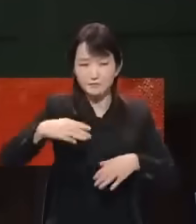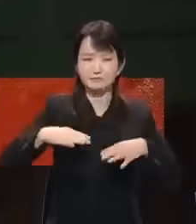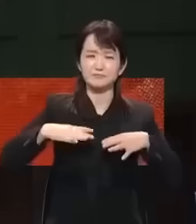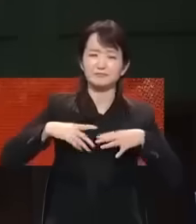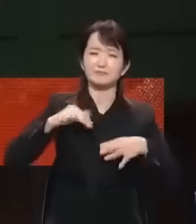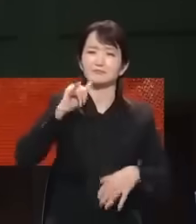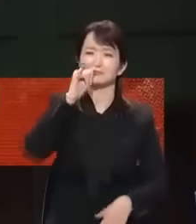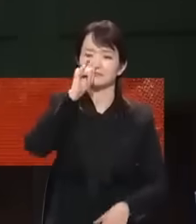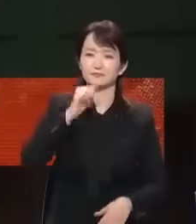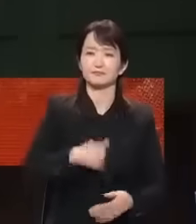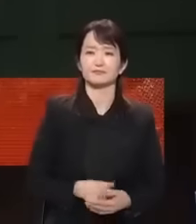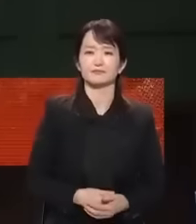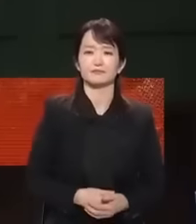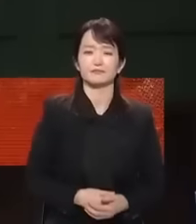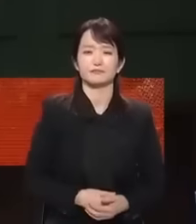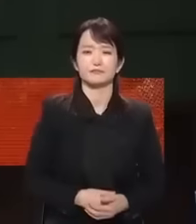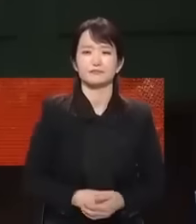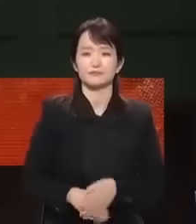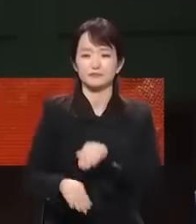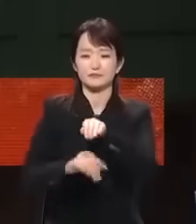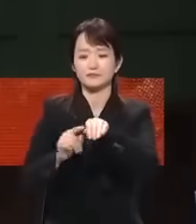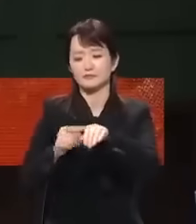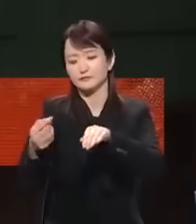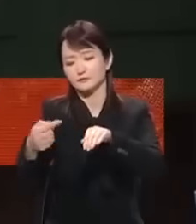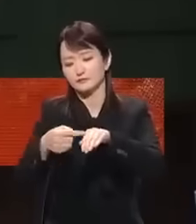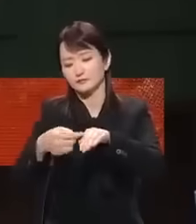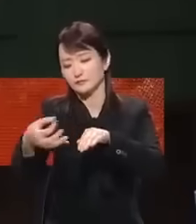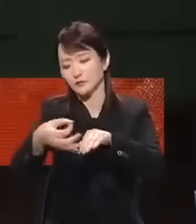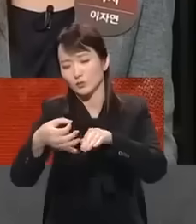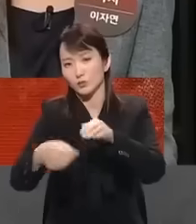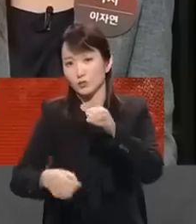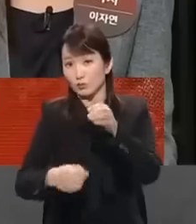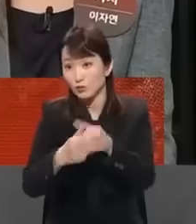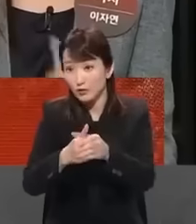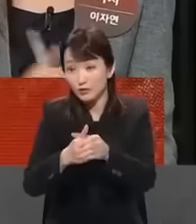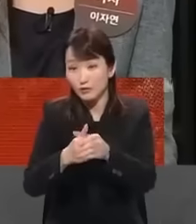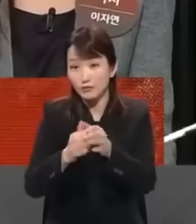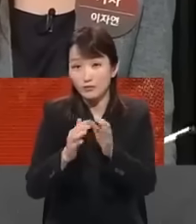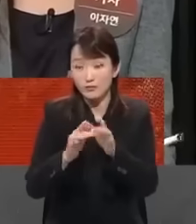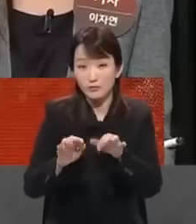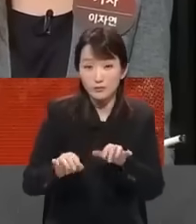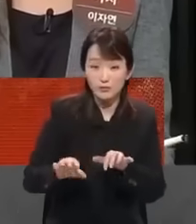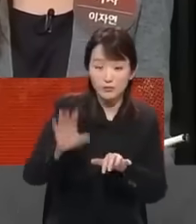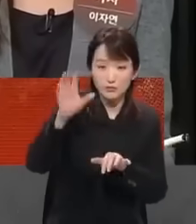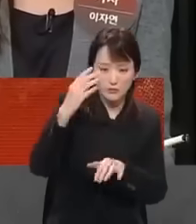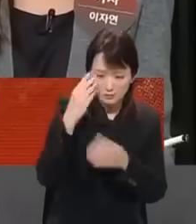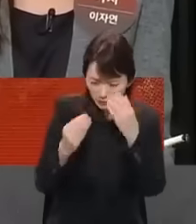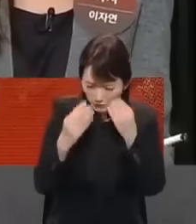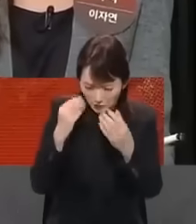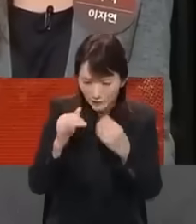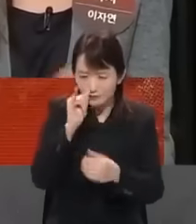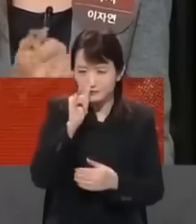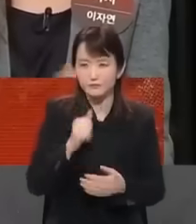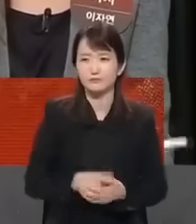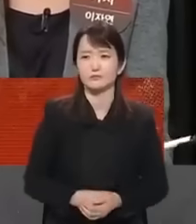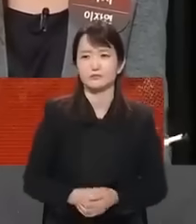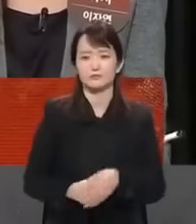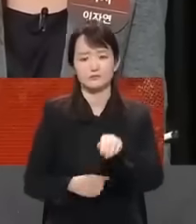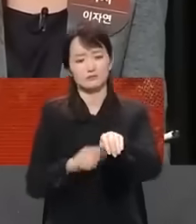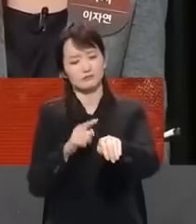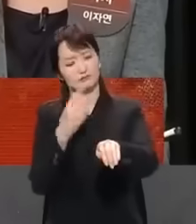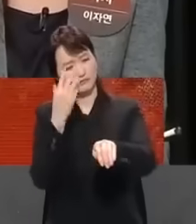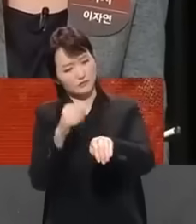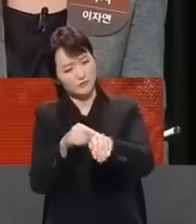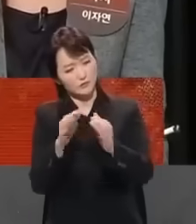설명을 합니다 또이 차량의 외관이 워낙 특이하다 보니까 온라인상에서는 이런저런 목격담도 전해지고 있습니다 어 이거 동네에서